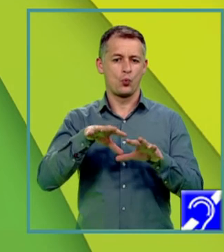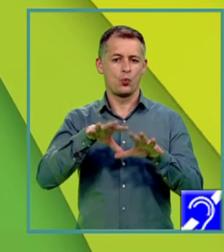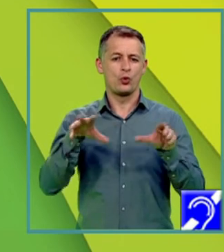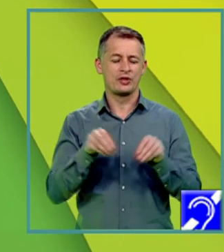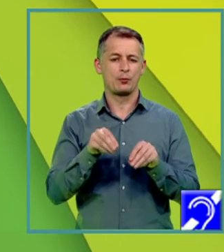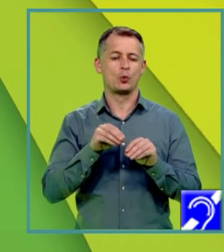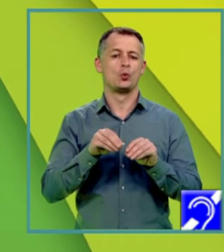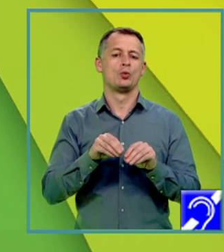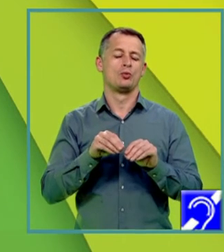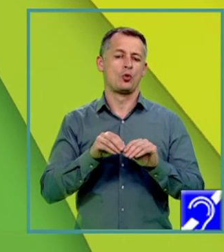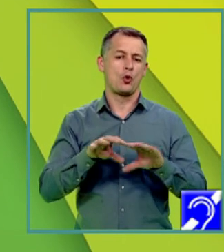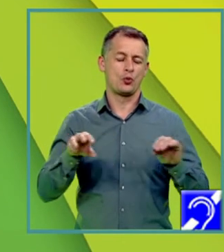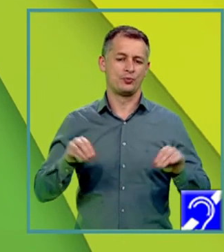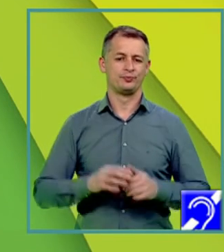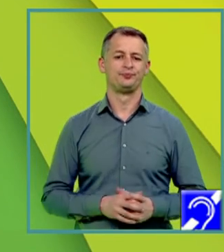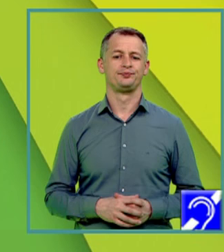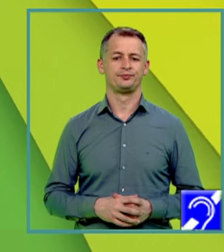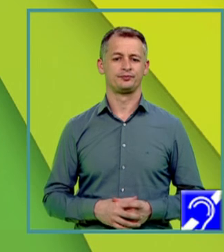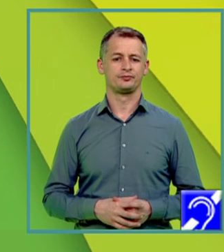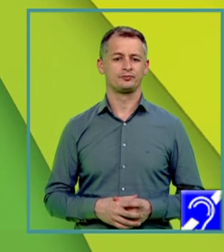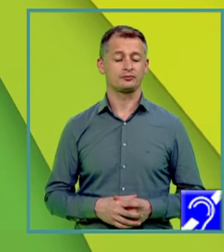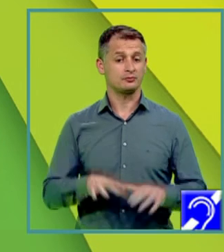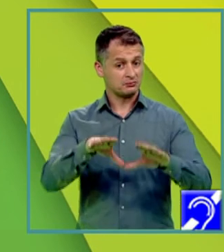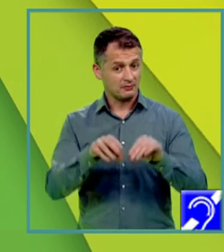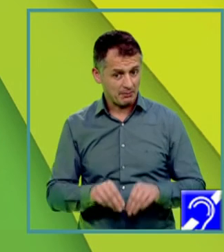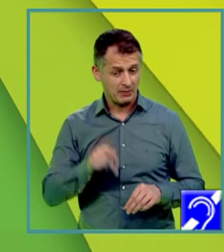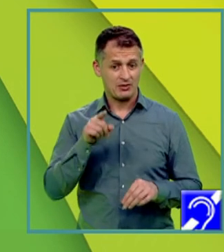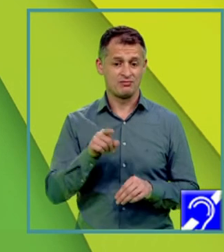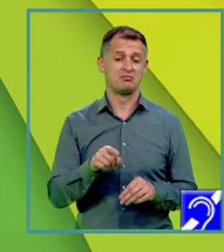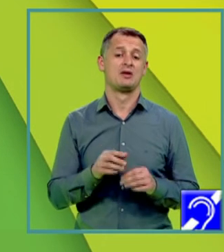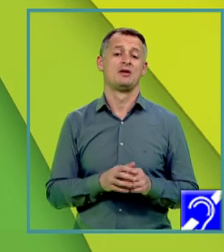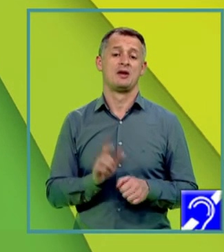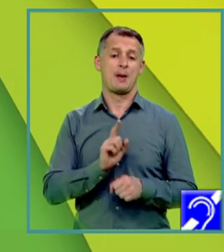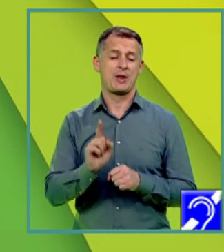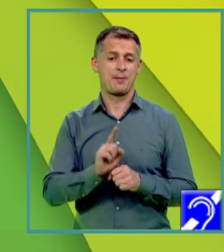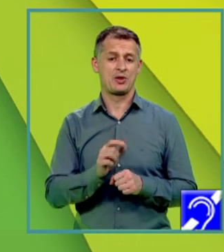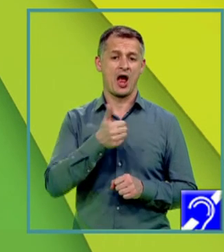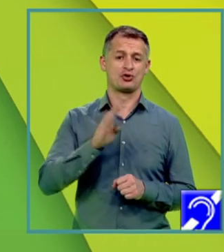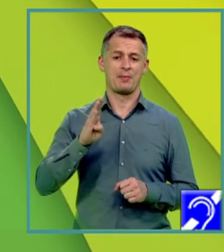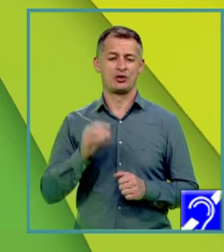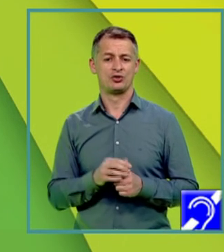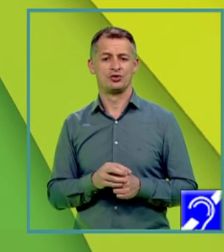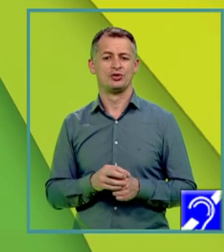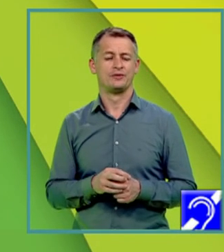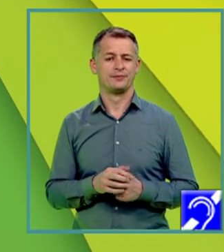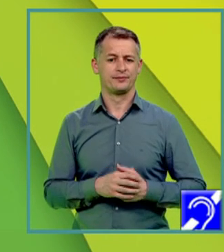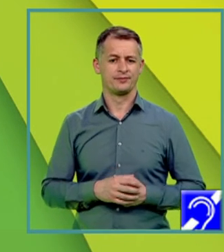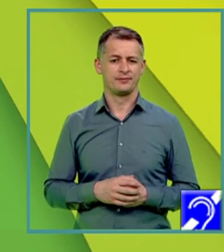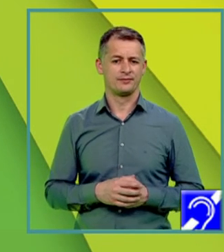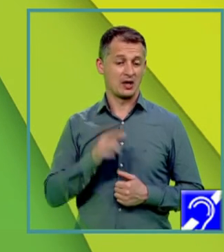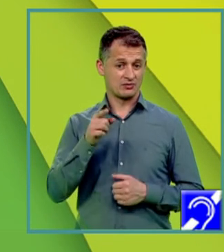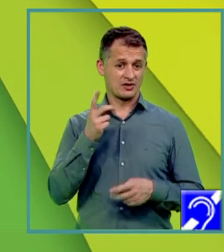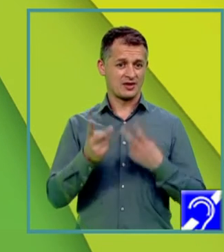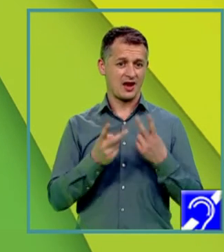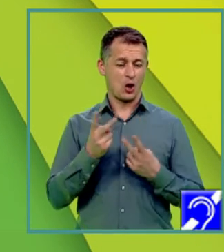funcția cmmdc primește ca parametru e pe a și b și returnează un anunt acesta este